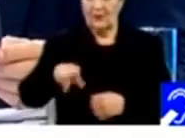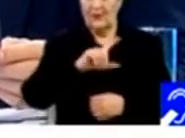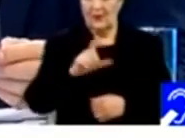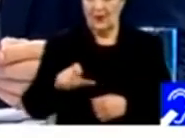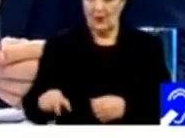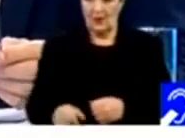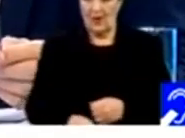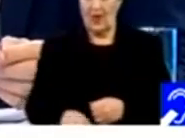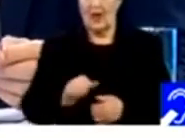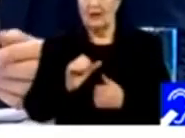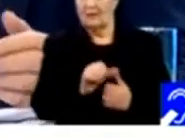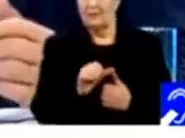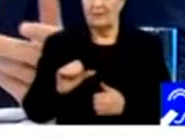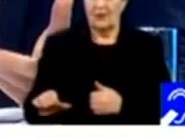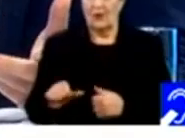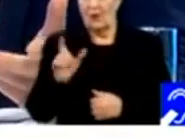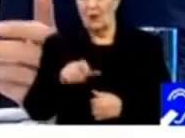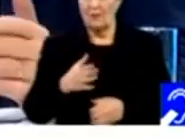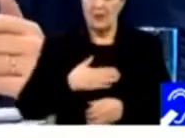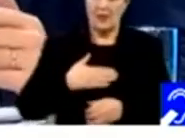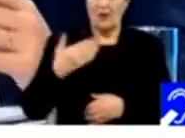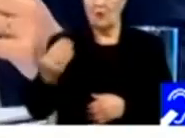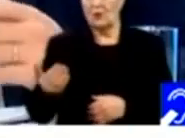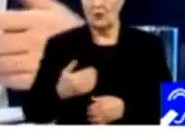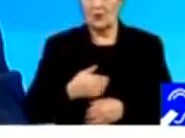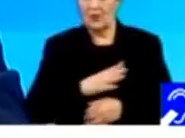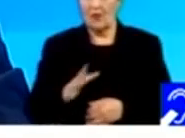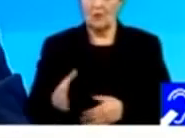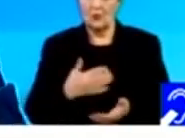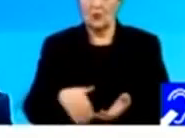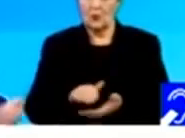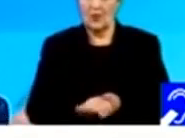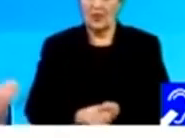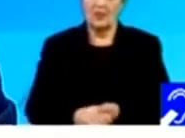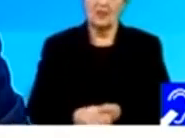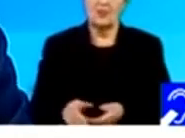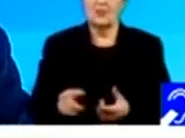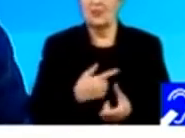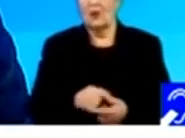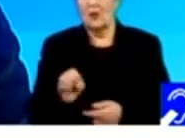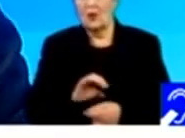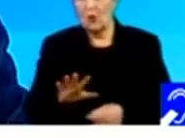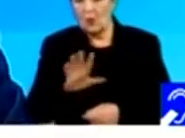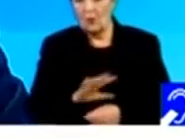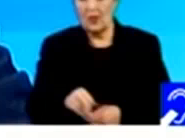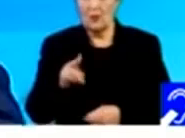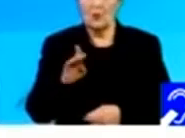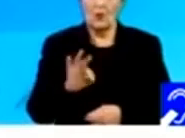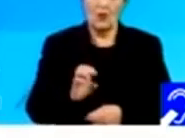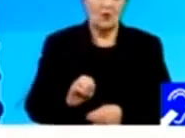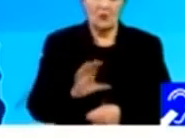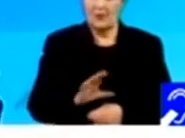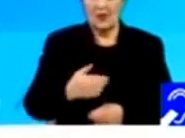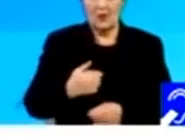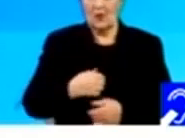Chișinăului, nu am divizat oamenii în ai lor și ai noștri în unioniști, stataliști, europeni, pro-europeni și așa